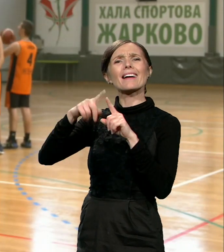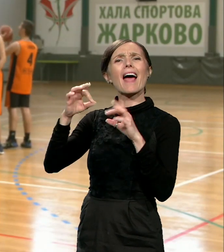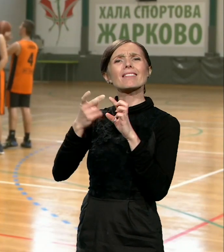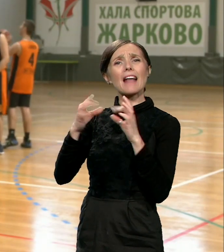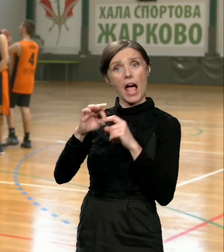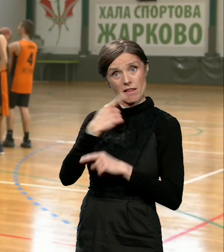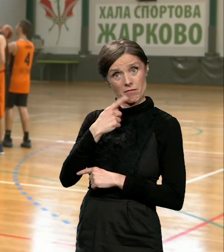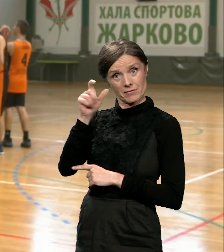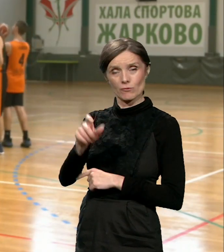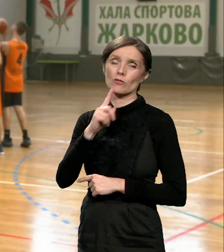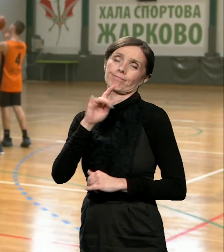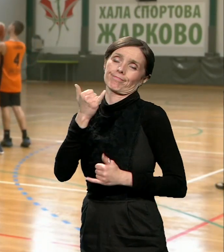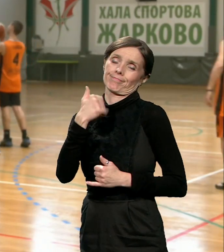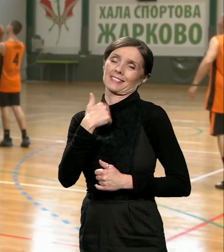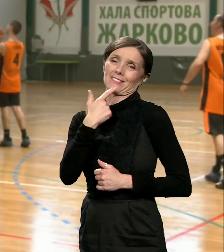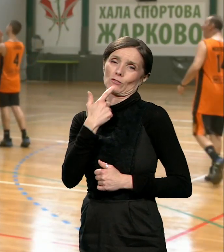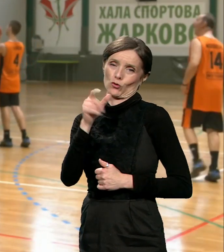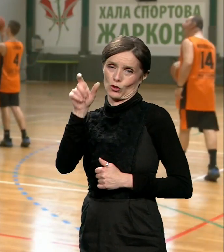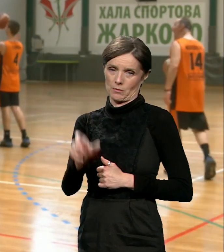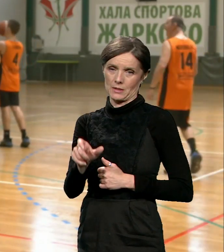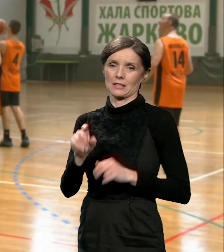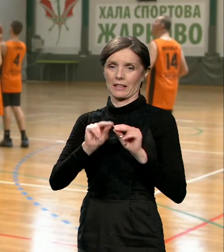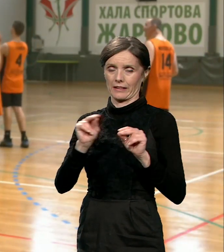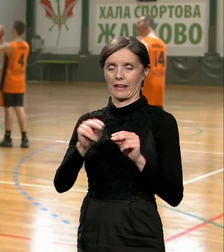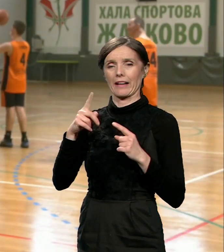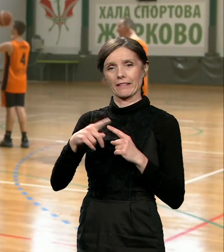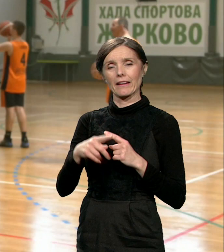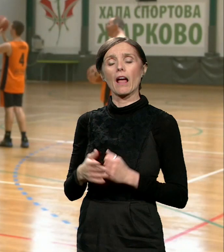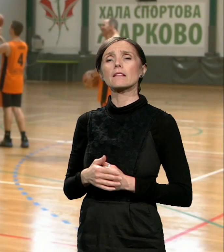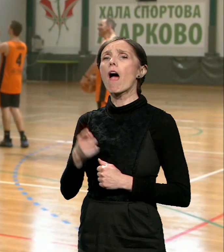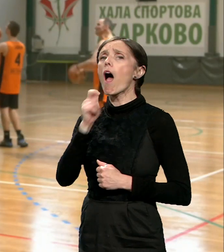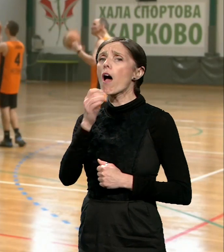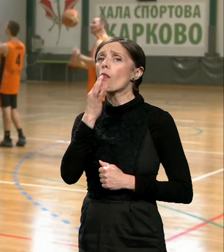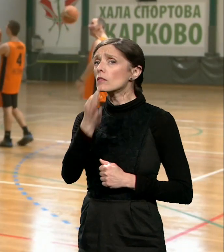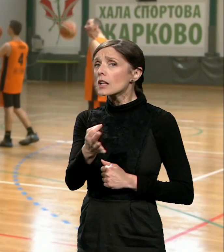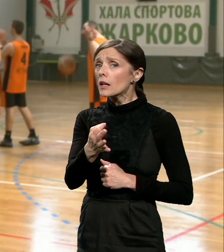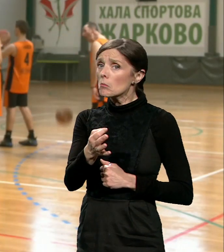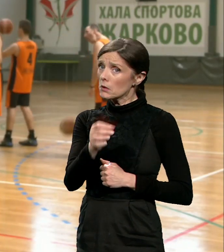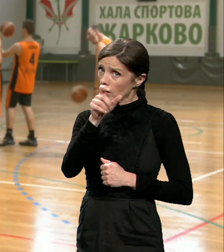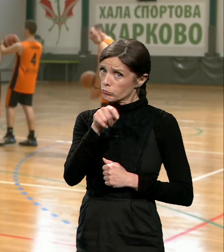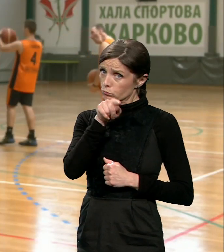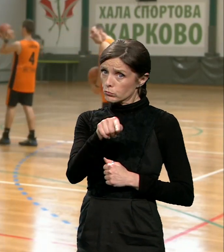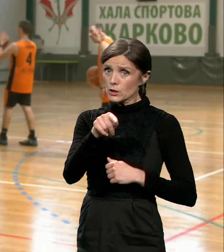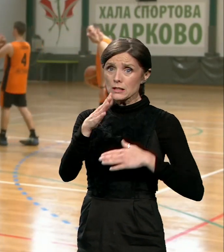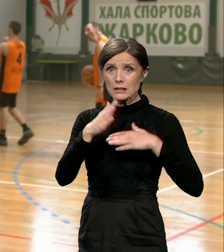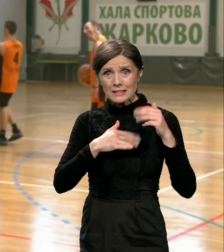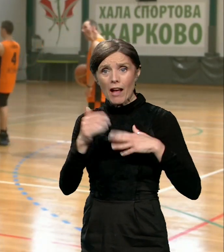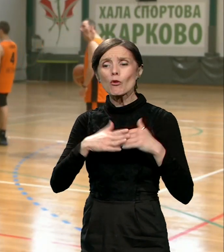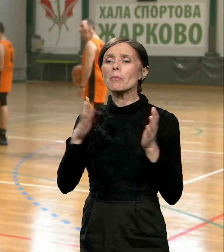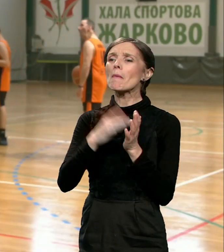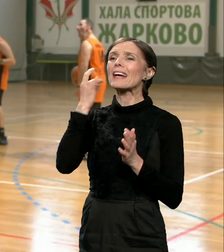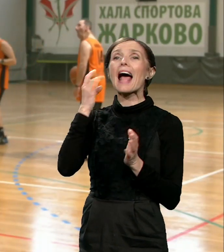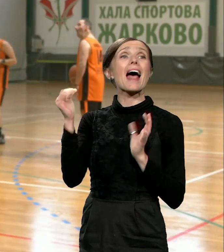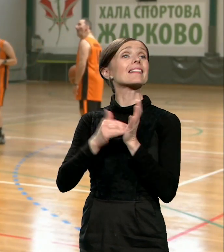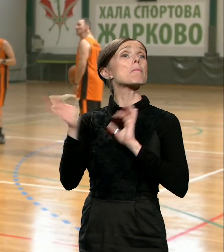Tanja. Dopadam se trener Tanja. Dobro. I da li si zadovoljna i srećna kada treba da pođeš